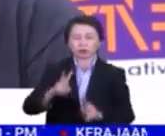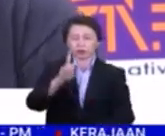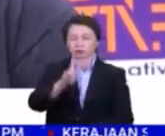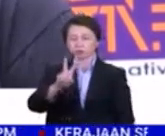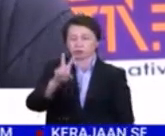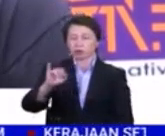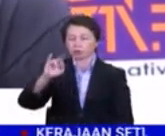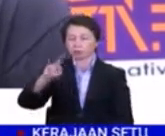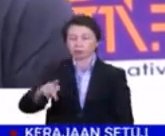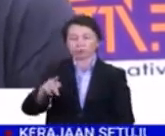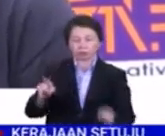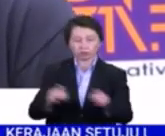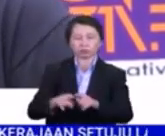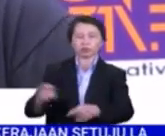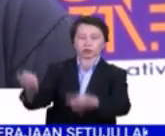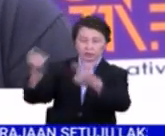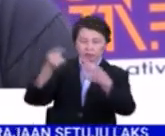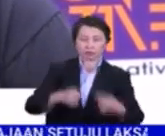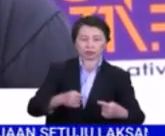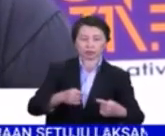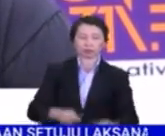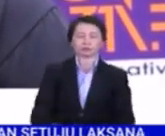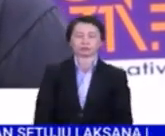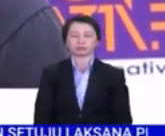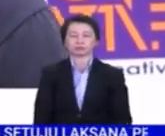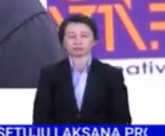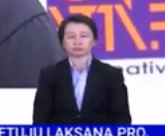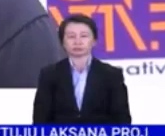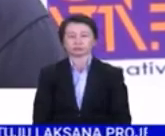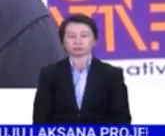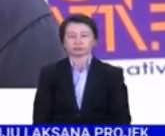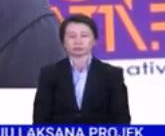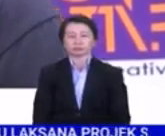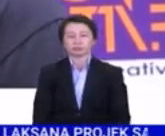yang akan turut memeriahkan majlis kerasmian pada hari ini.